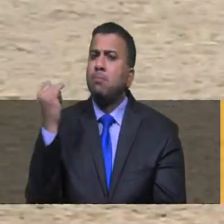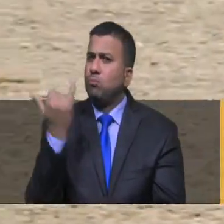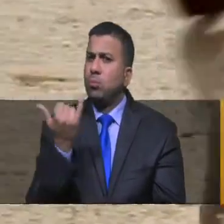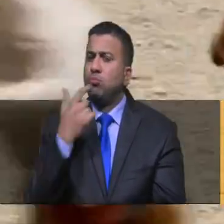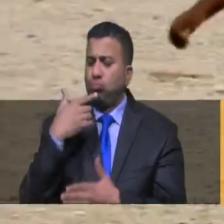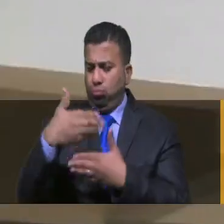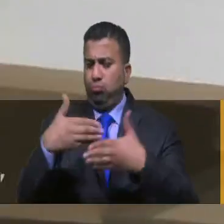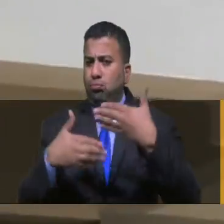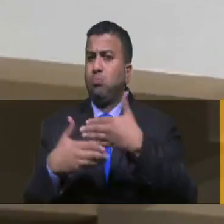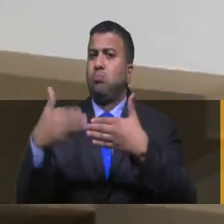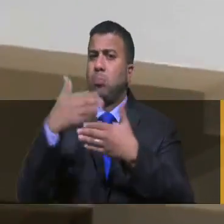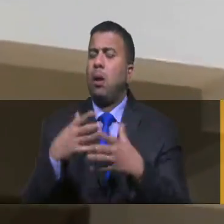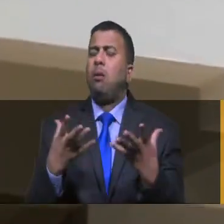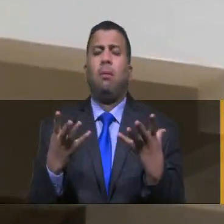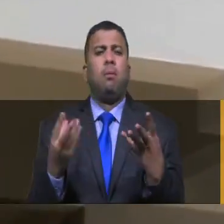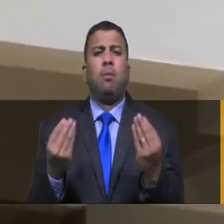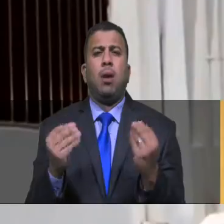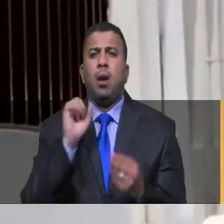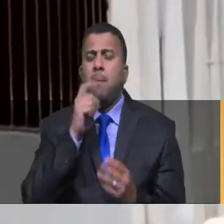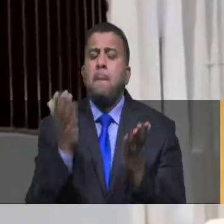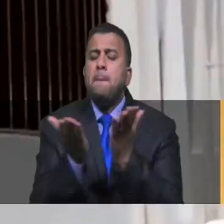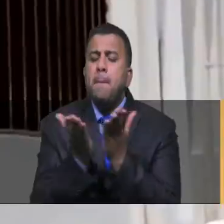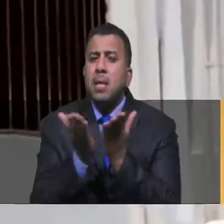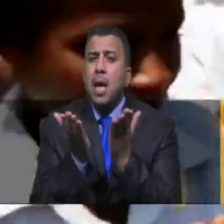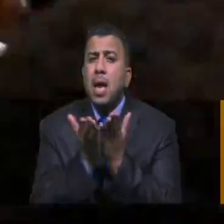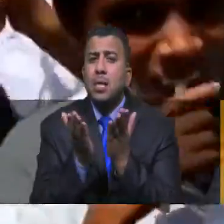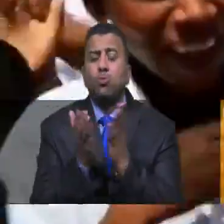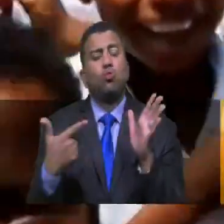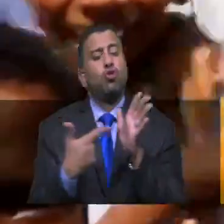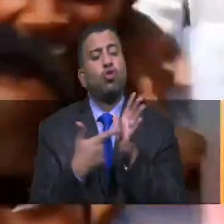قامت ببناء وتأهيل العديد من المدارس والجامعات.